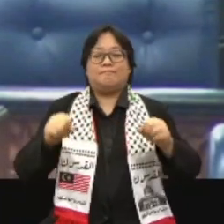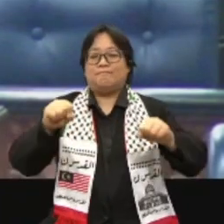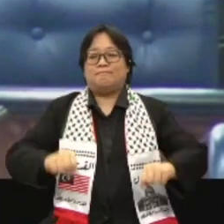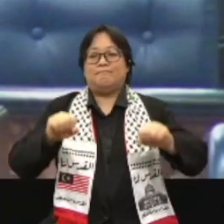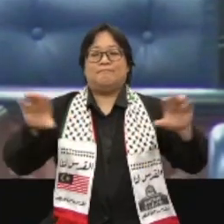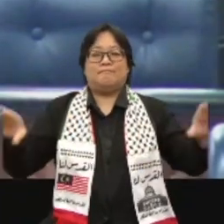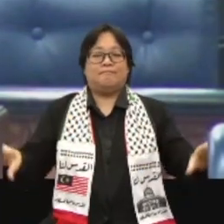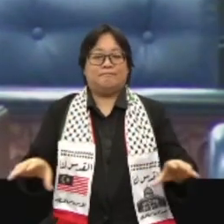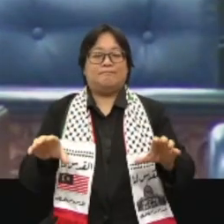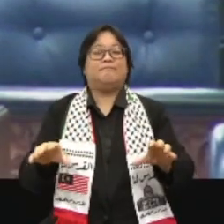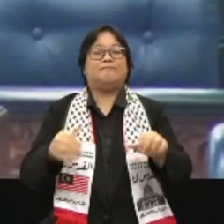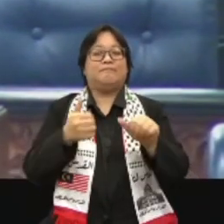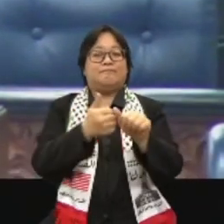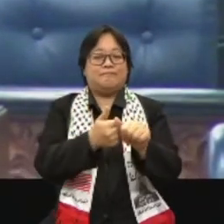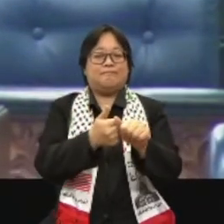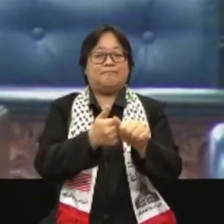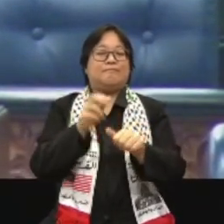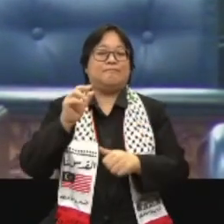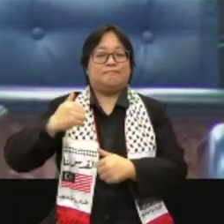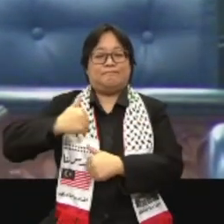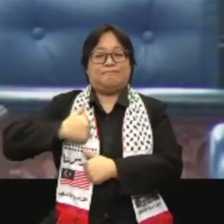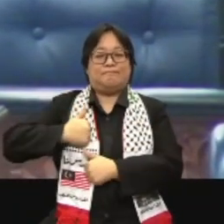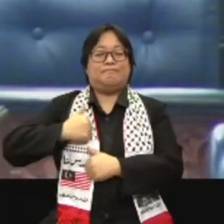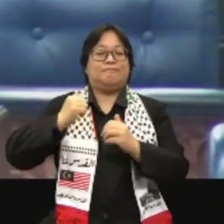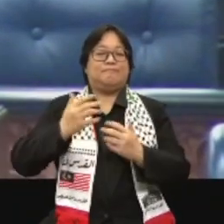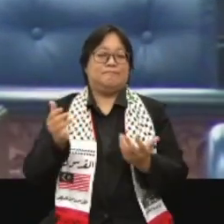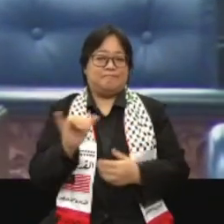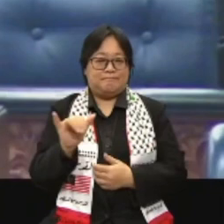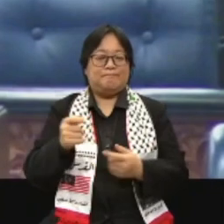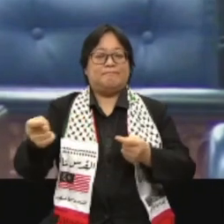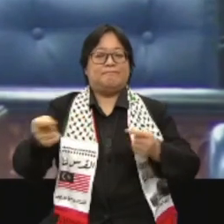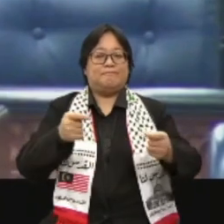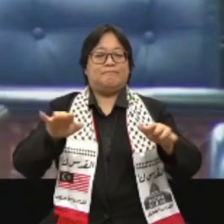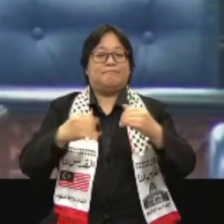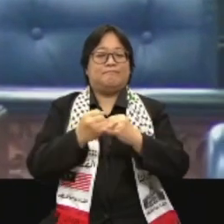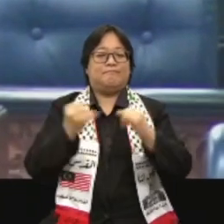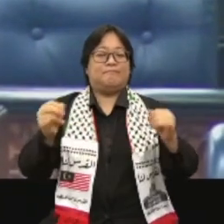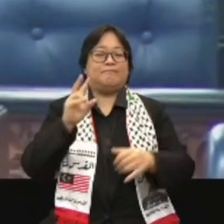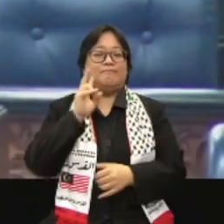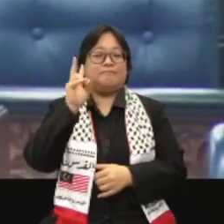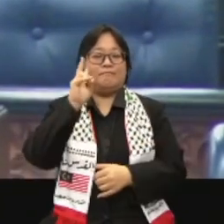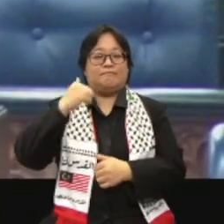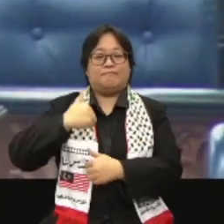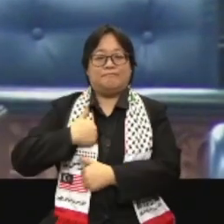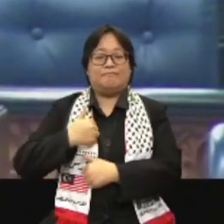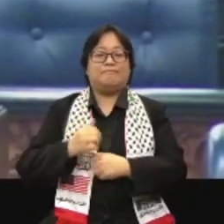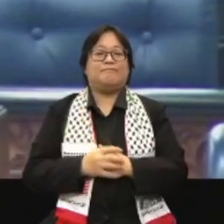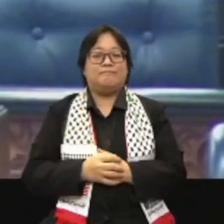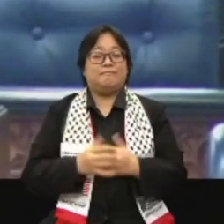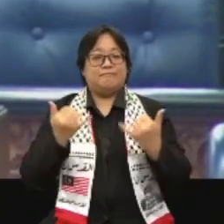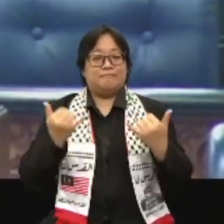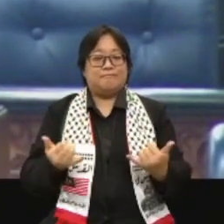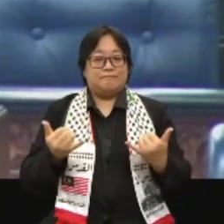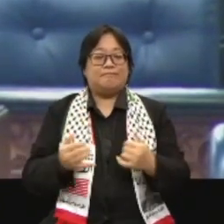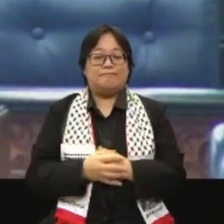melaksanakan sebagaimana yang dibuat oleh angkatan tentera Malaysia yang ditadbir oleh jabatan Veteran tentera Malaysia buat masa ini